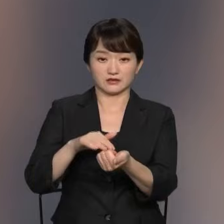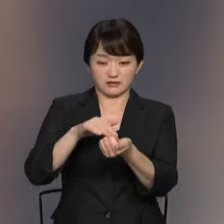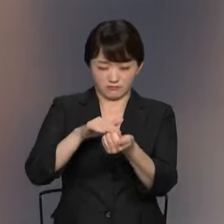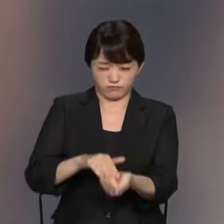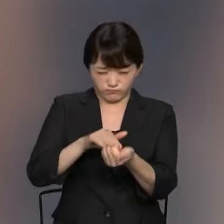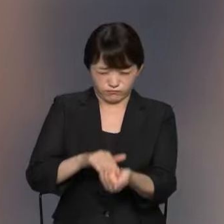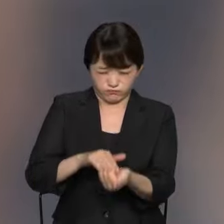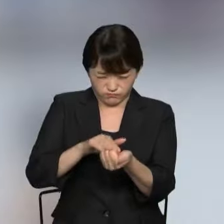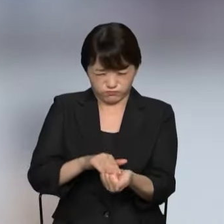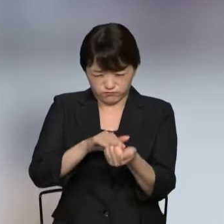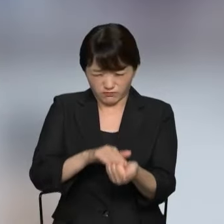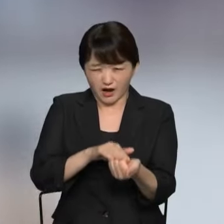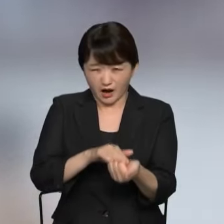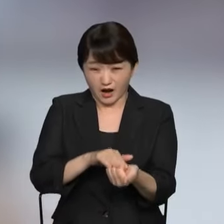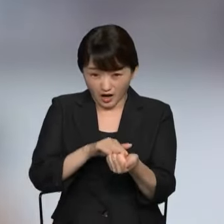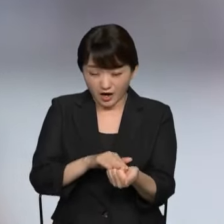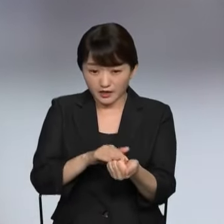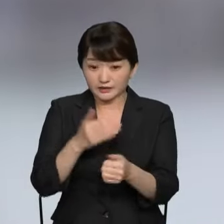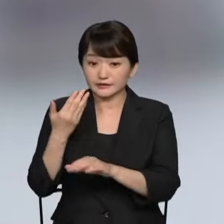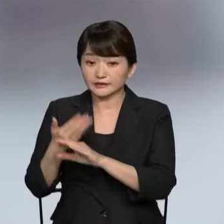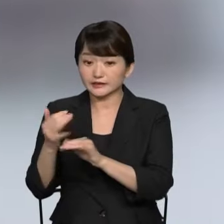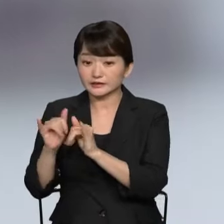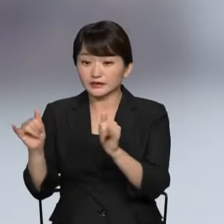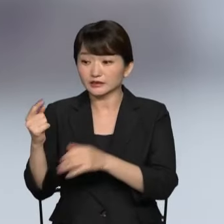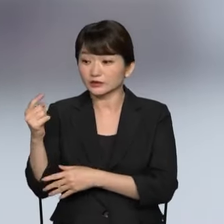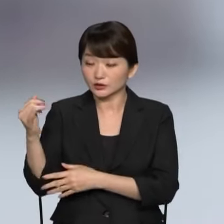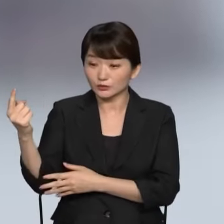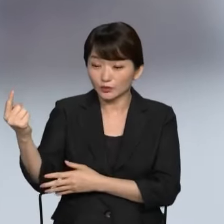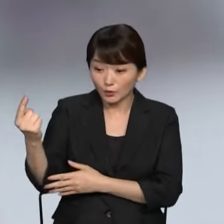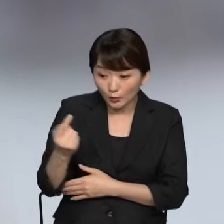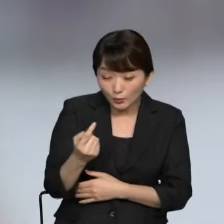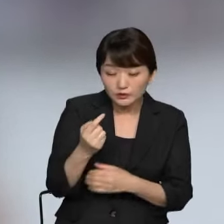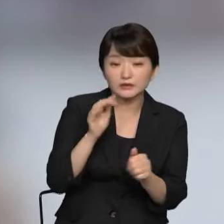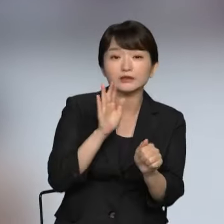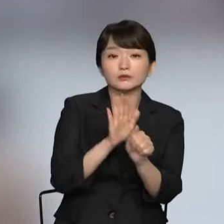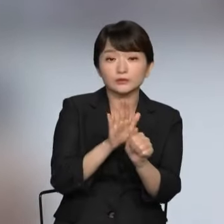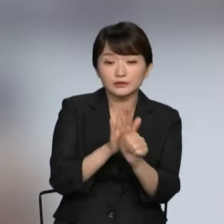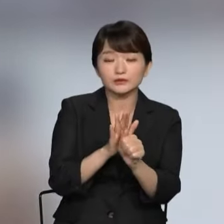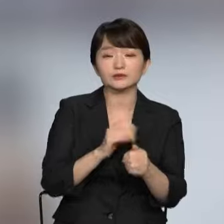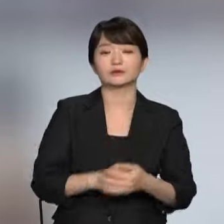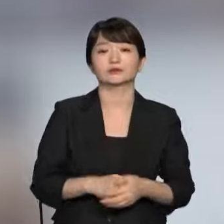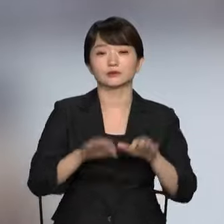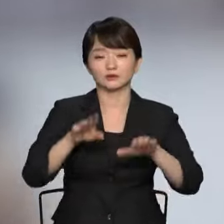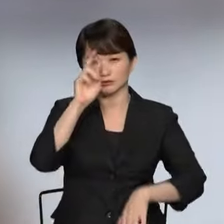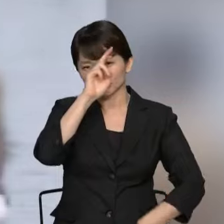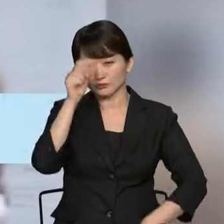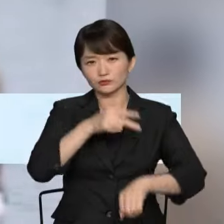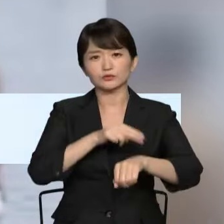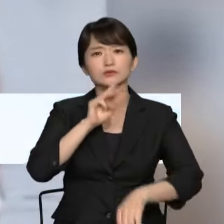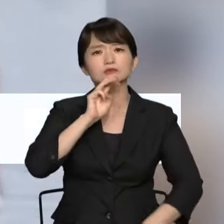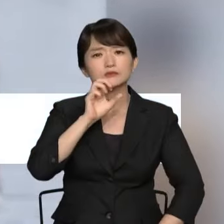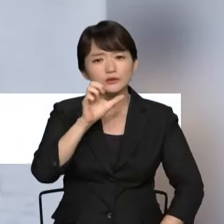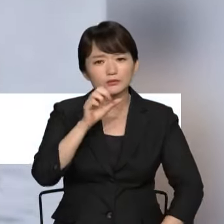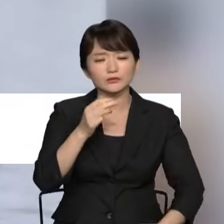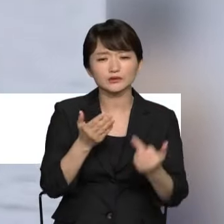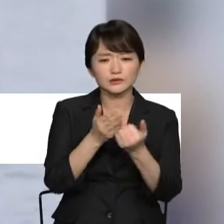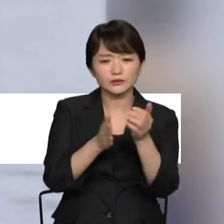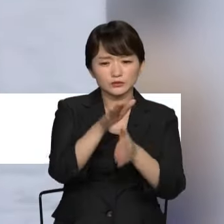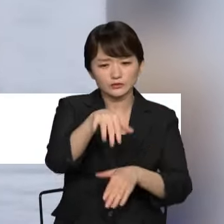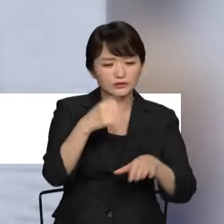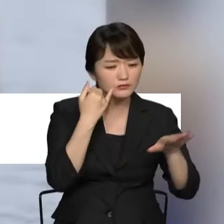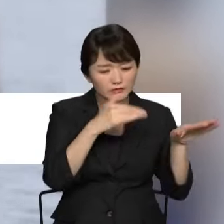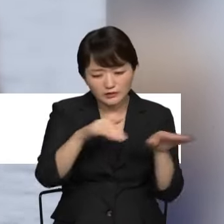수를 실시합니다 다른 남성은 구급대원의 처치를 돕습니다 오늘 오후 2시 35분 쯤 제주시 한